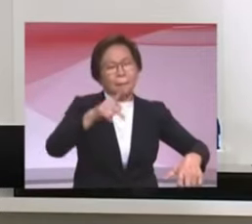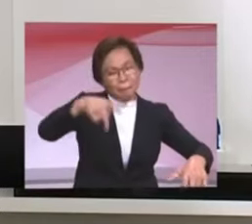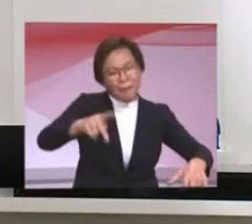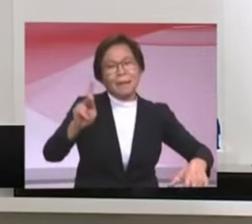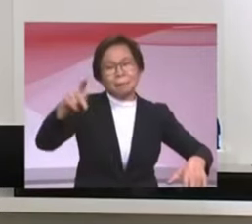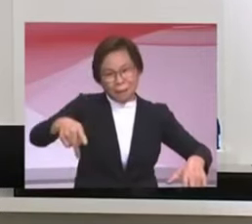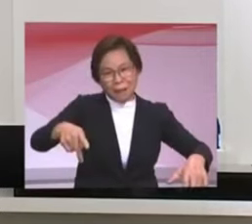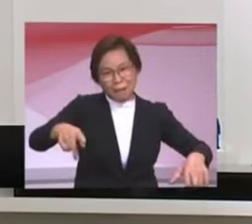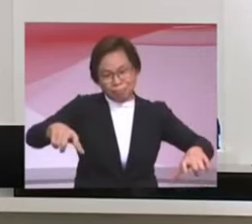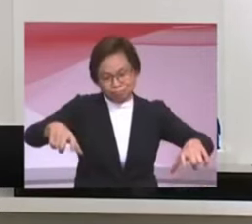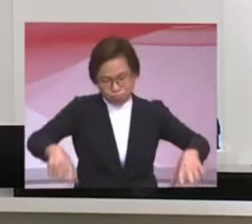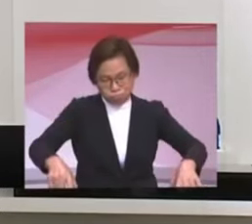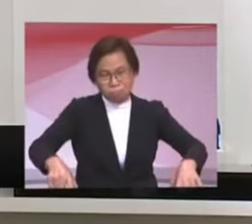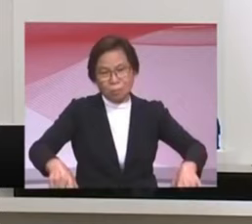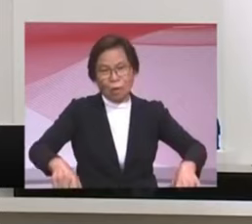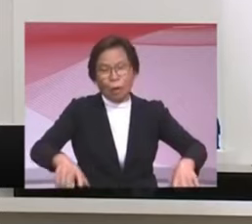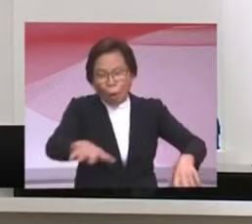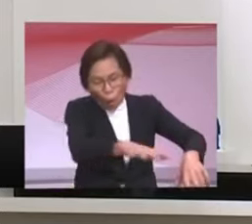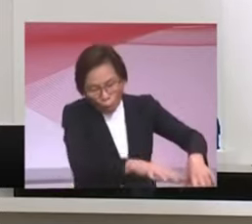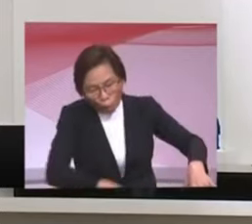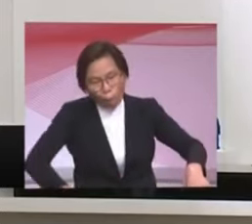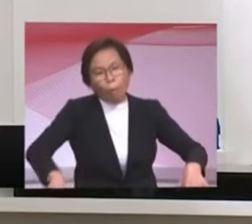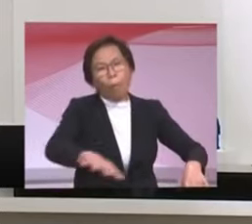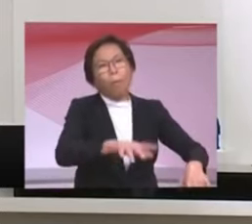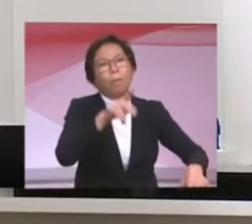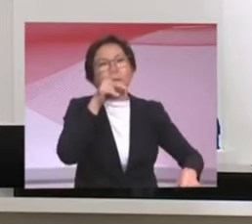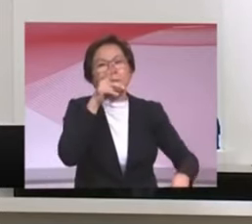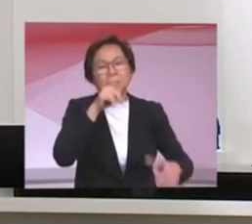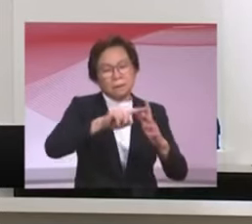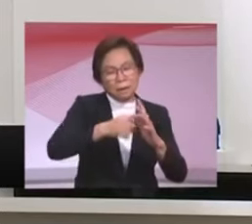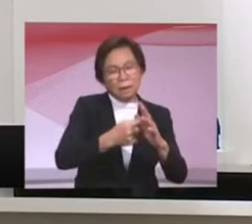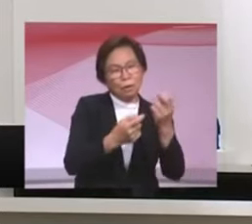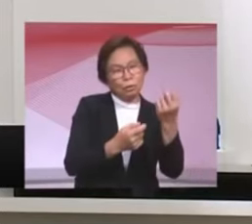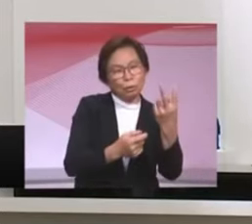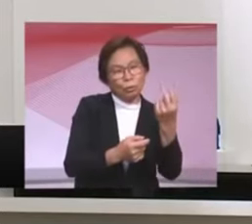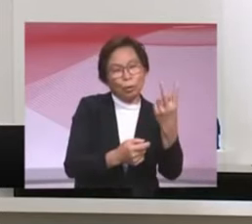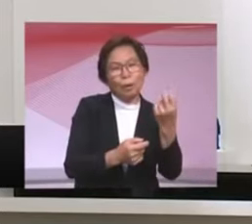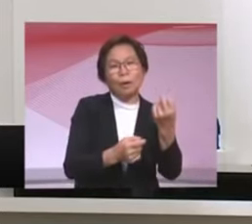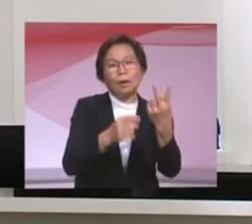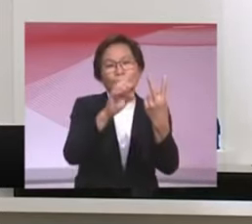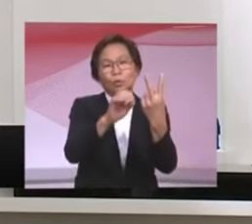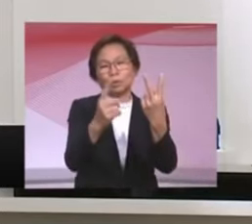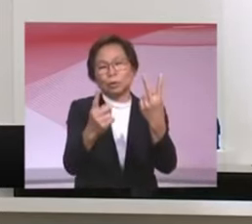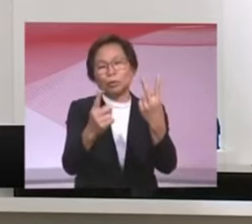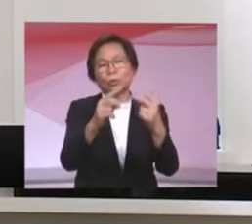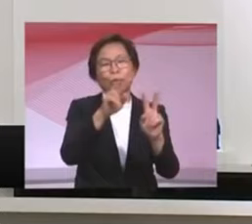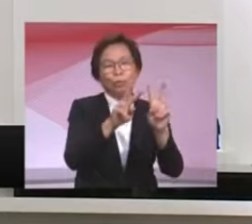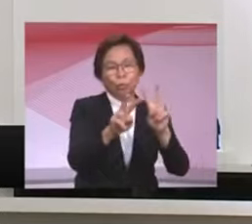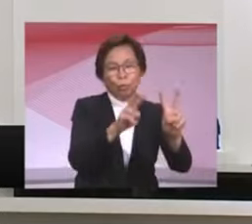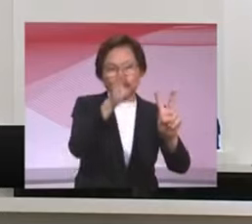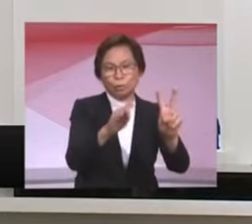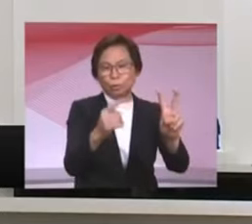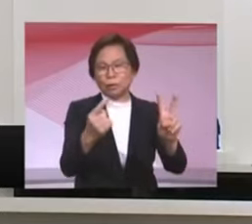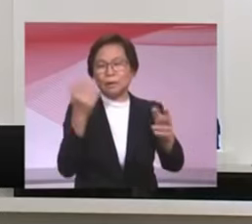Perintah Kawalan Pergerakan, di seluruh negeri Kedah mulai 12.01 malam 22